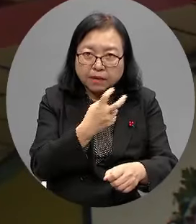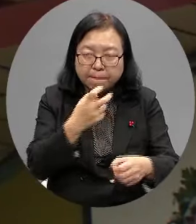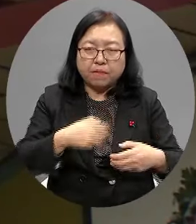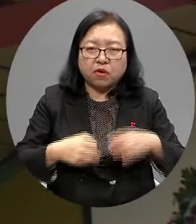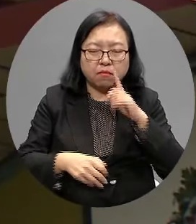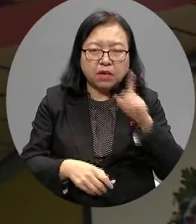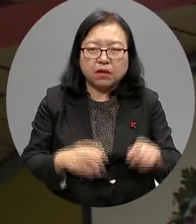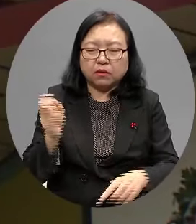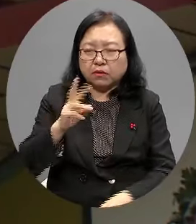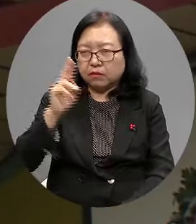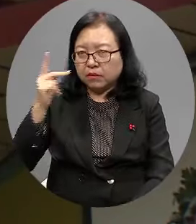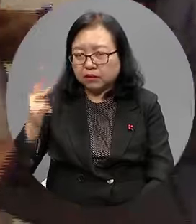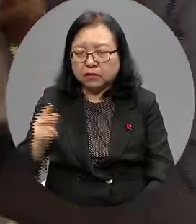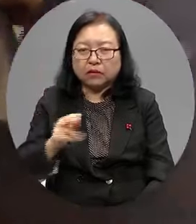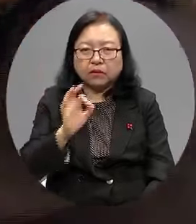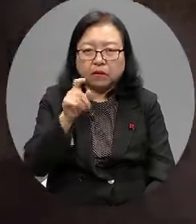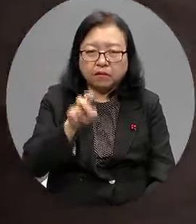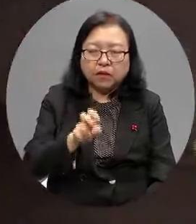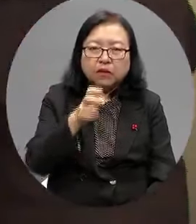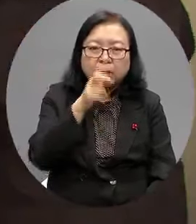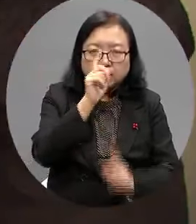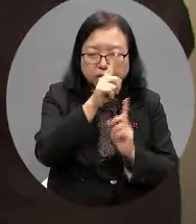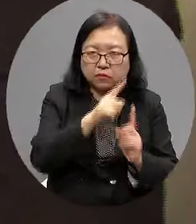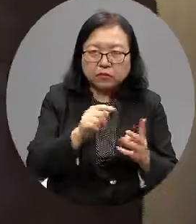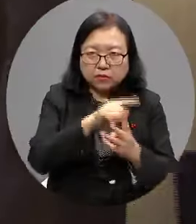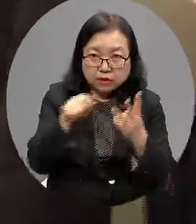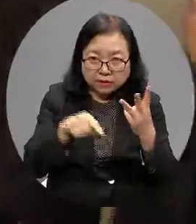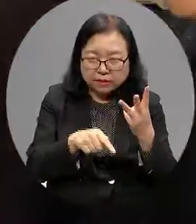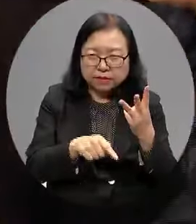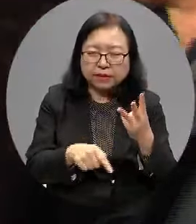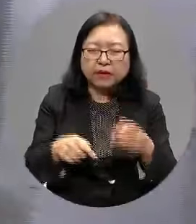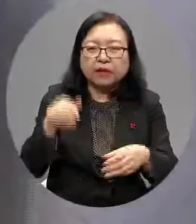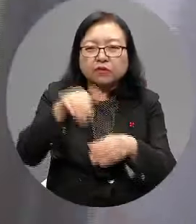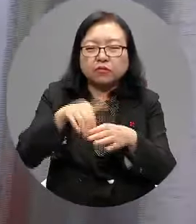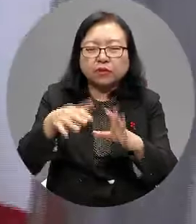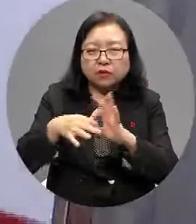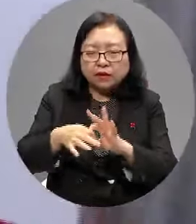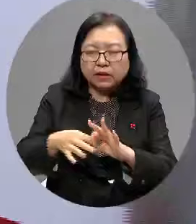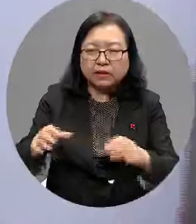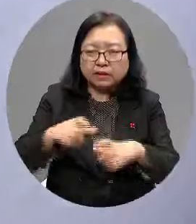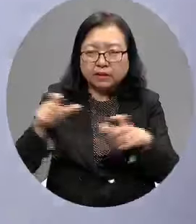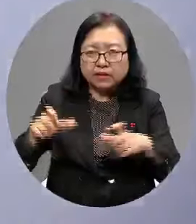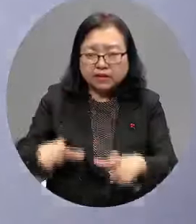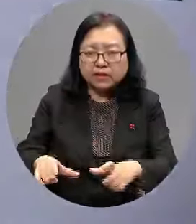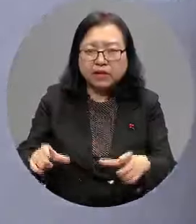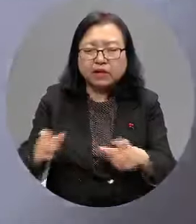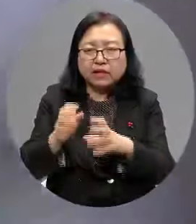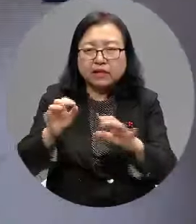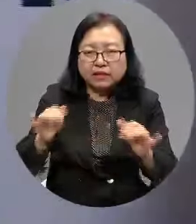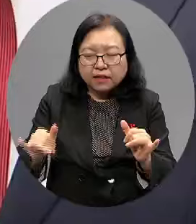박덕흠, 엄태영, 이종배 의원은 탄핵 표결과 관련해 지역 유권자나 도민들에게